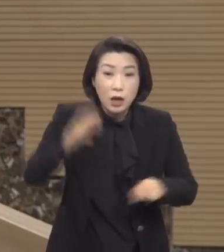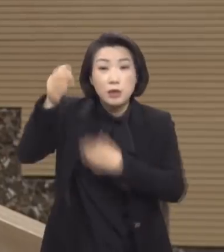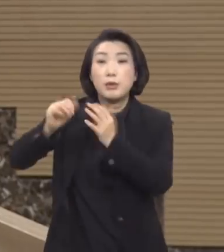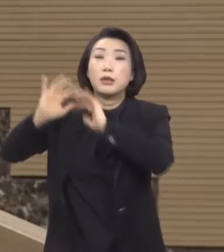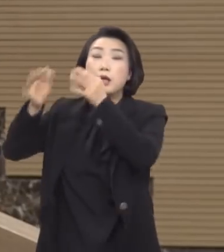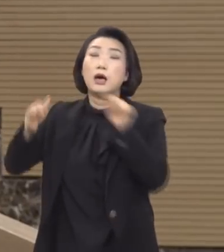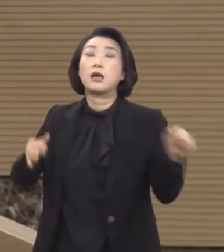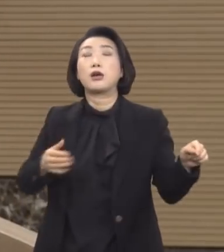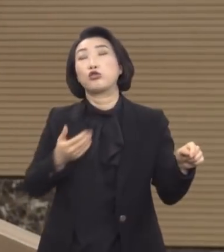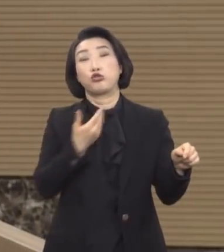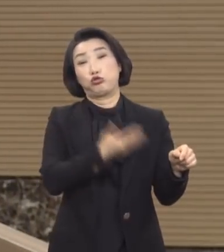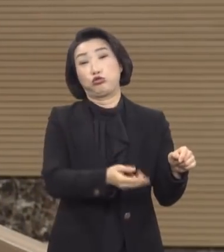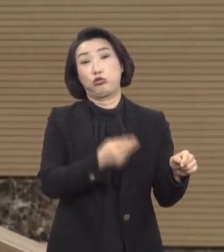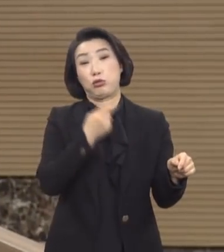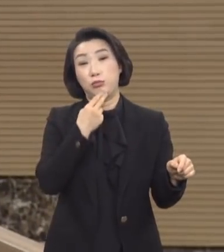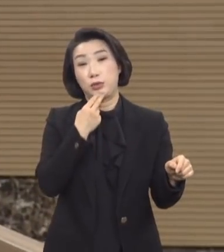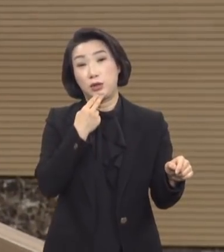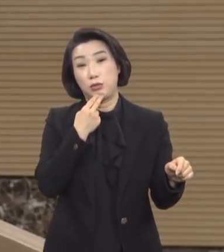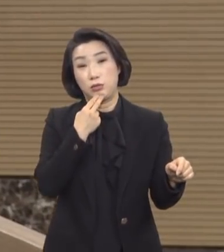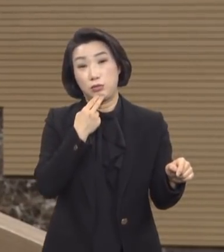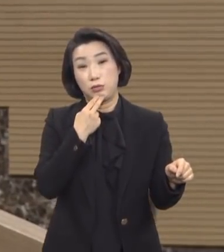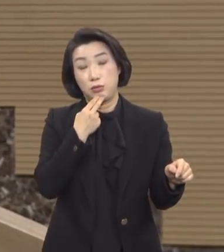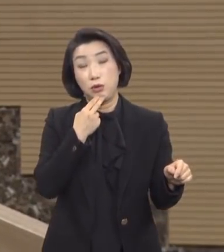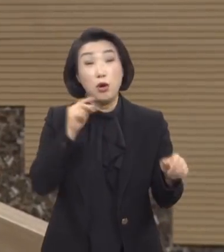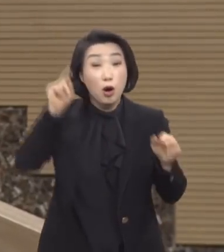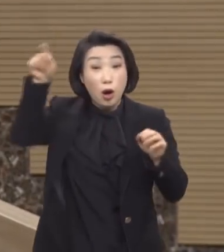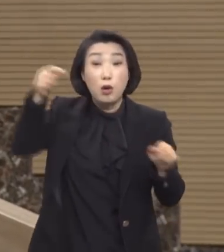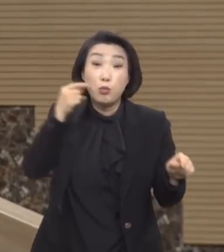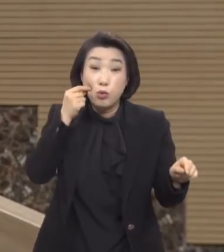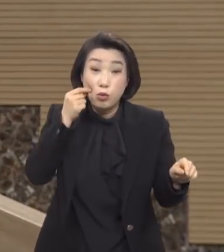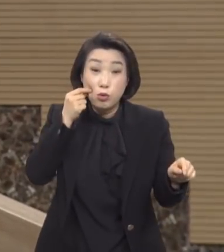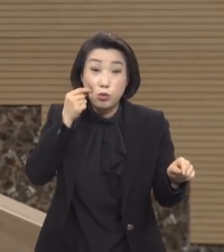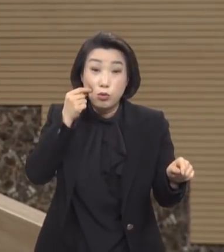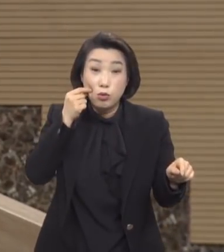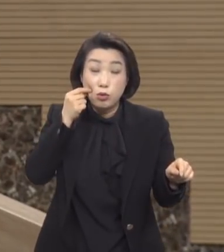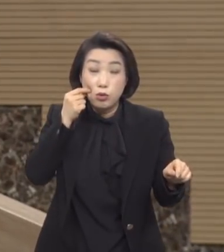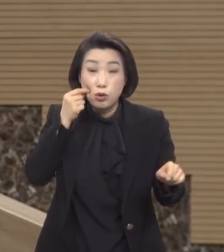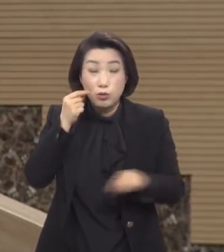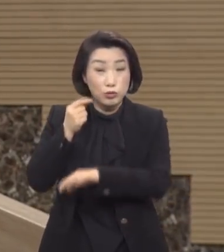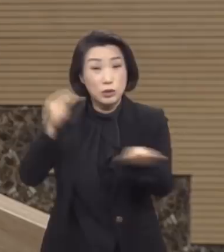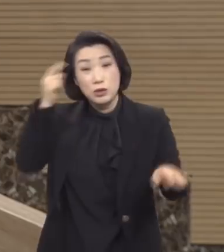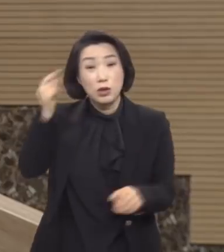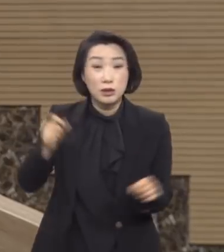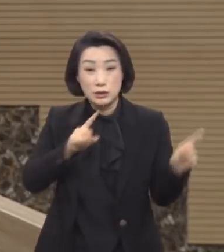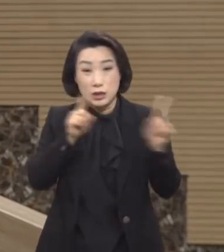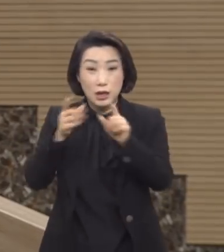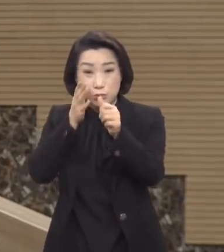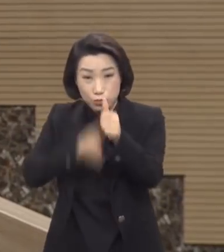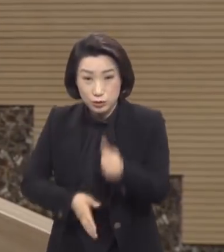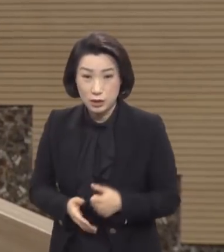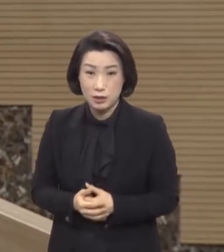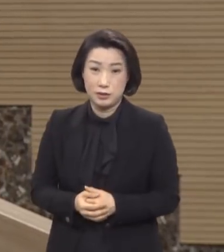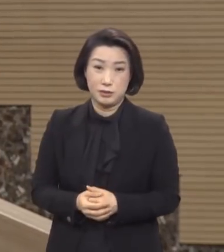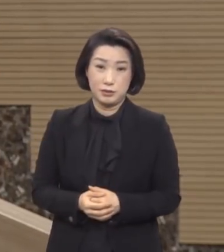하나님의 나라에 기업이 없어. 못 가. 우리 정신 차려요.